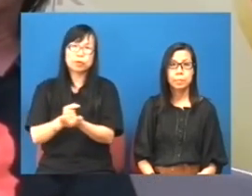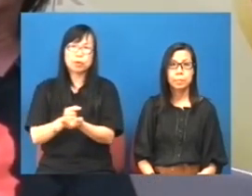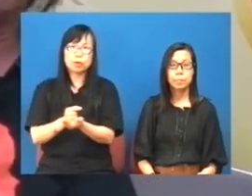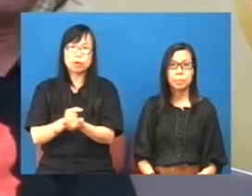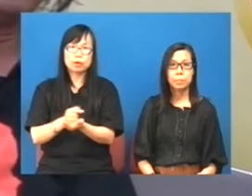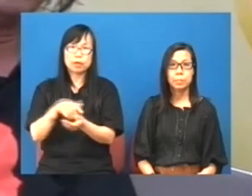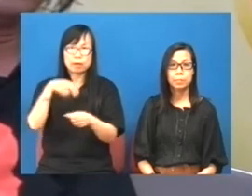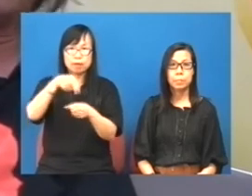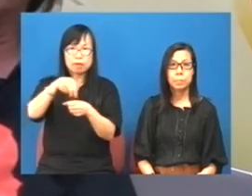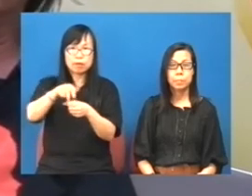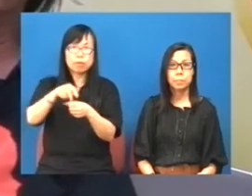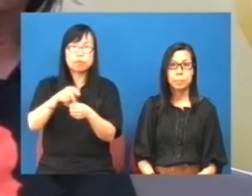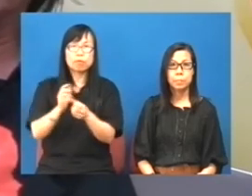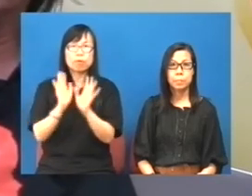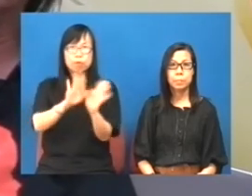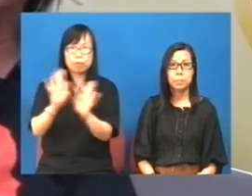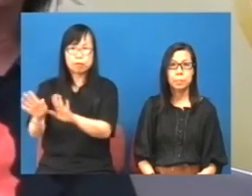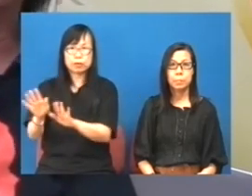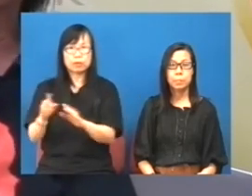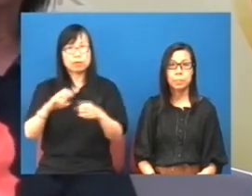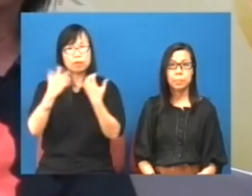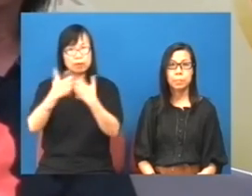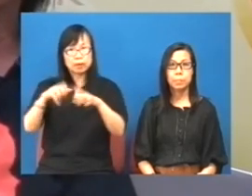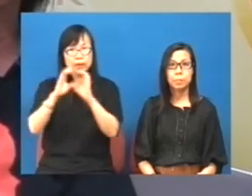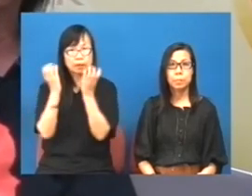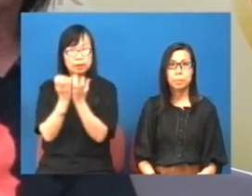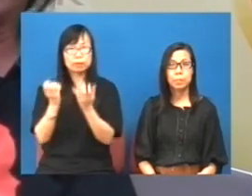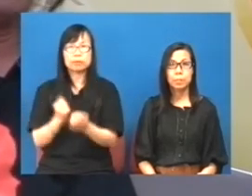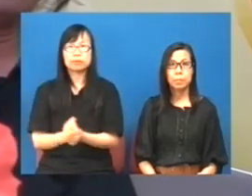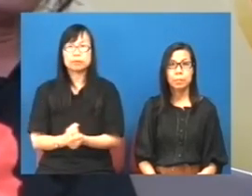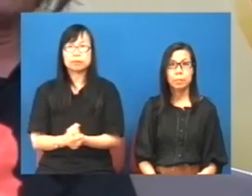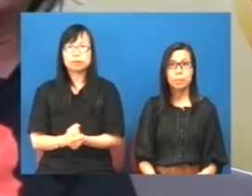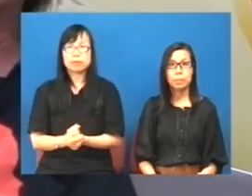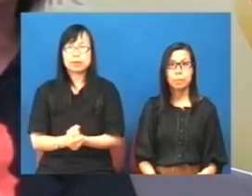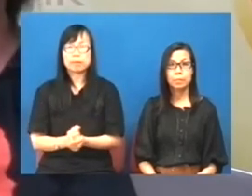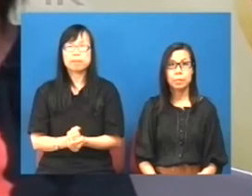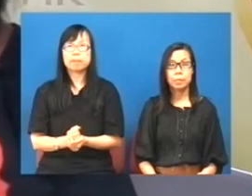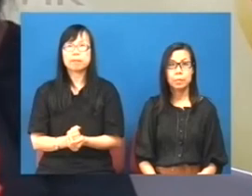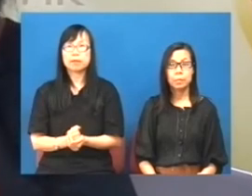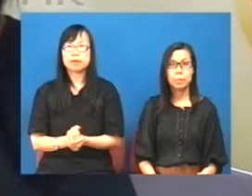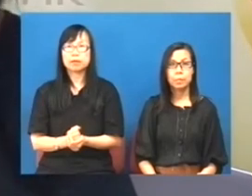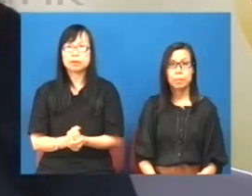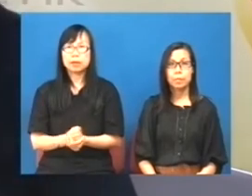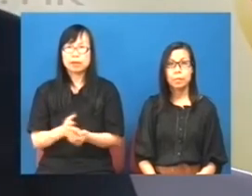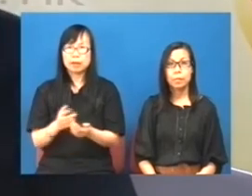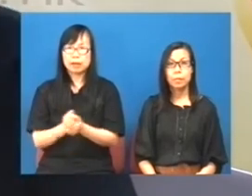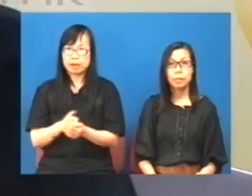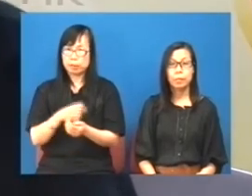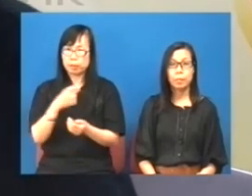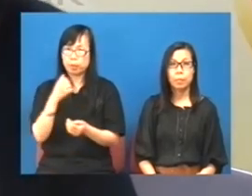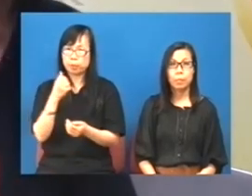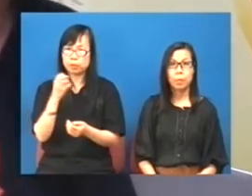提供服務的機構都非常好賺所謂的旺丁就必然旺財但是旺丁旺財之